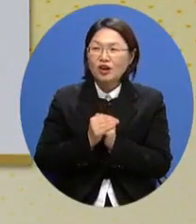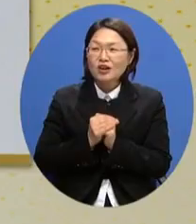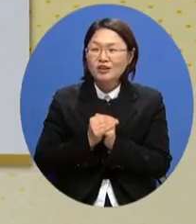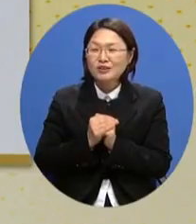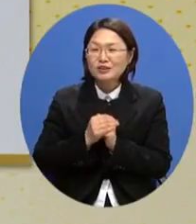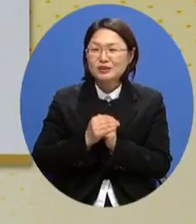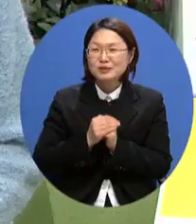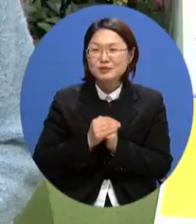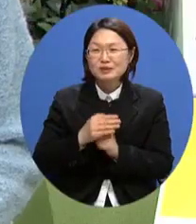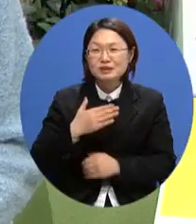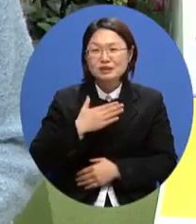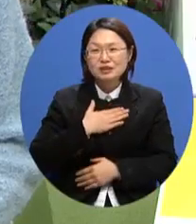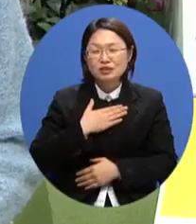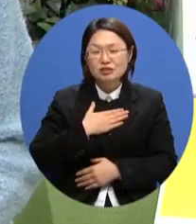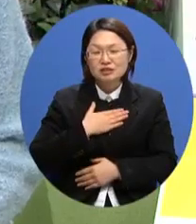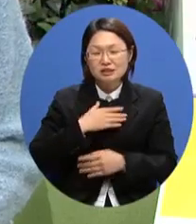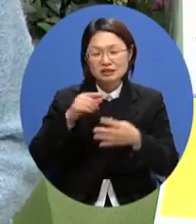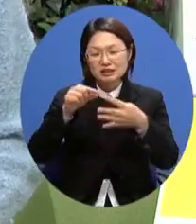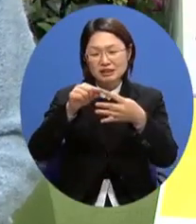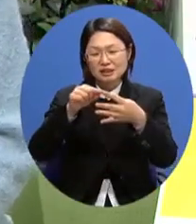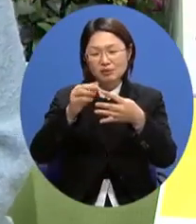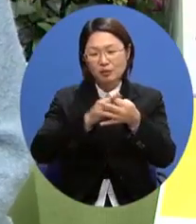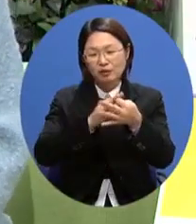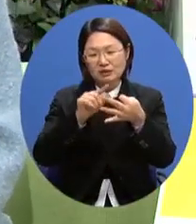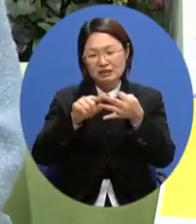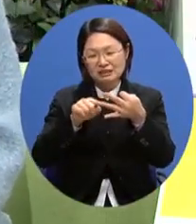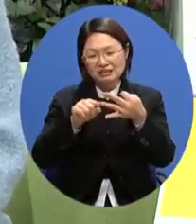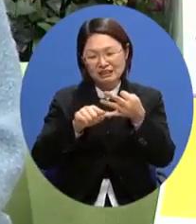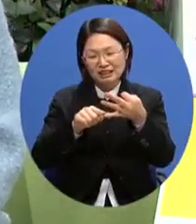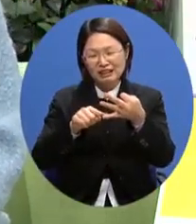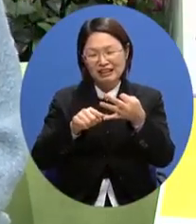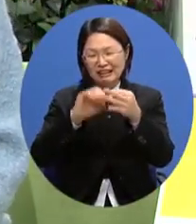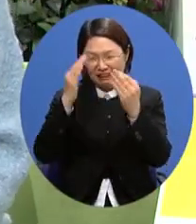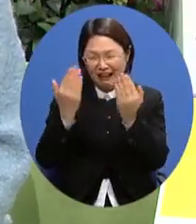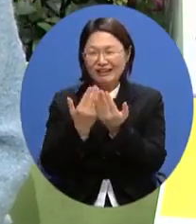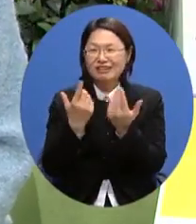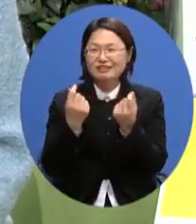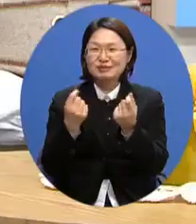씨는요? 저는 1번 빼고 2, 3, 4 다 되는 것